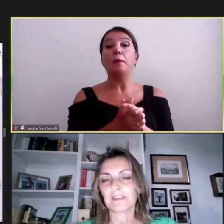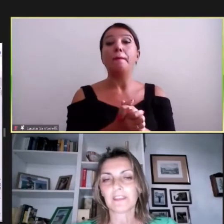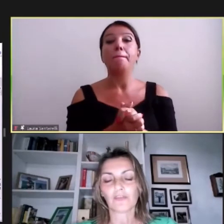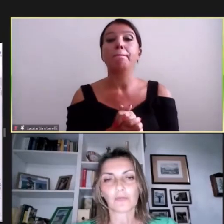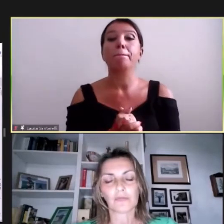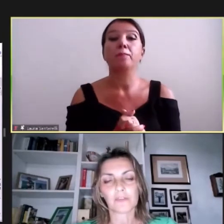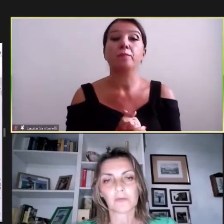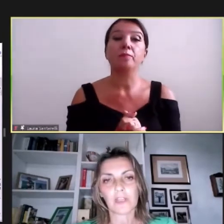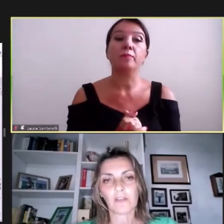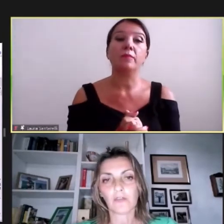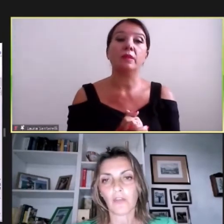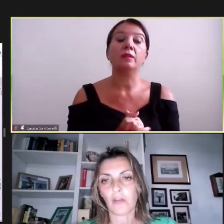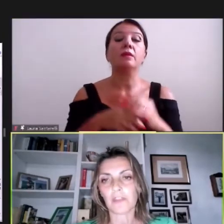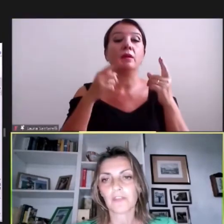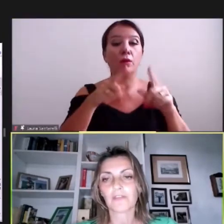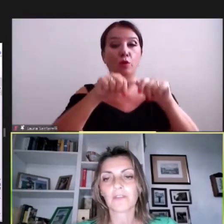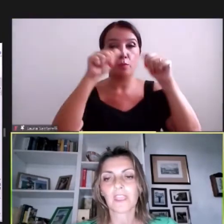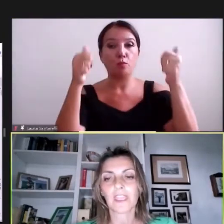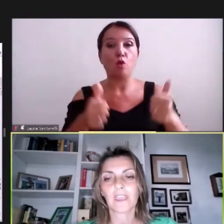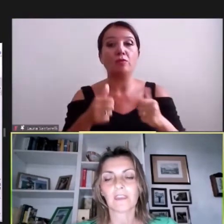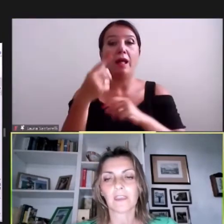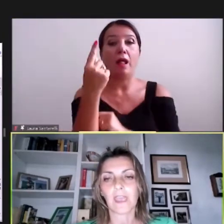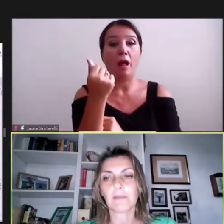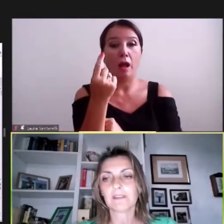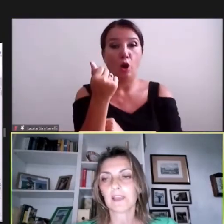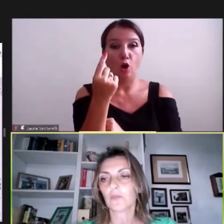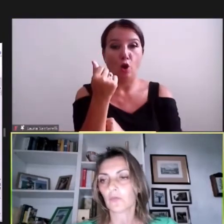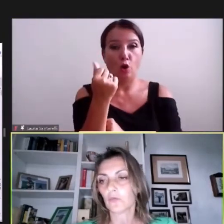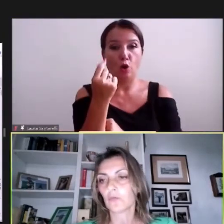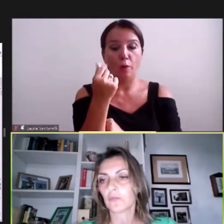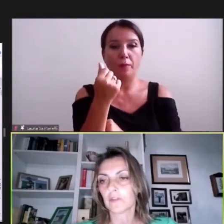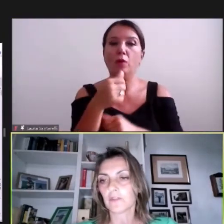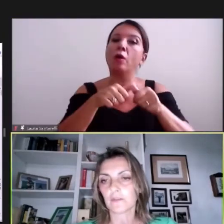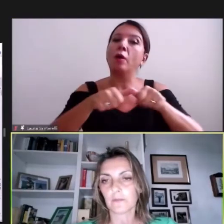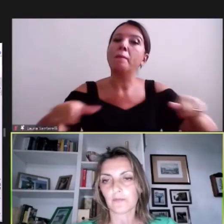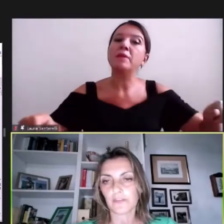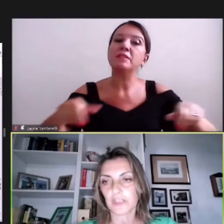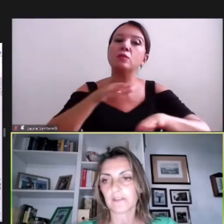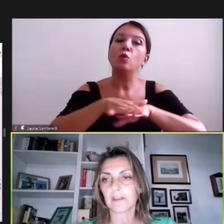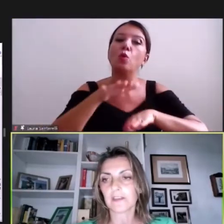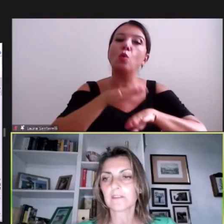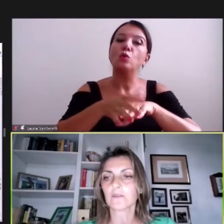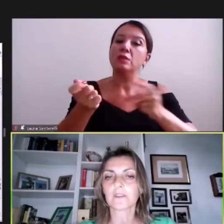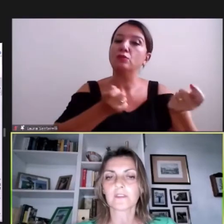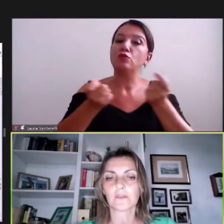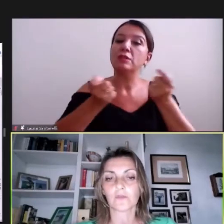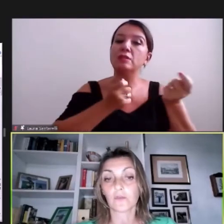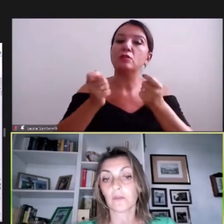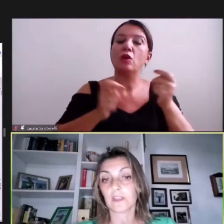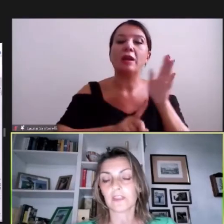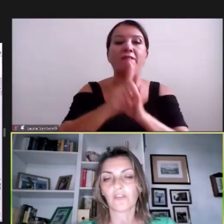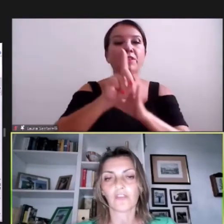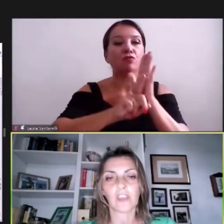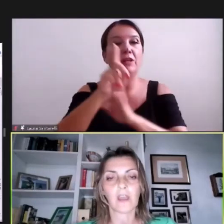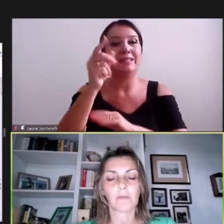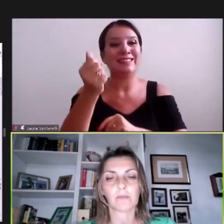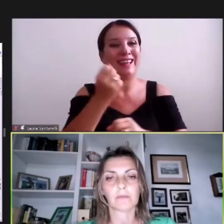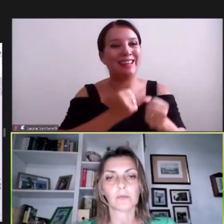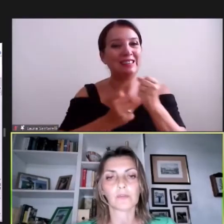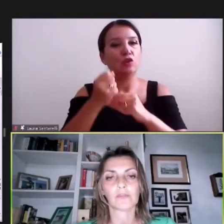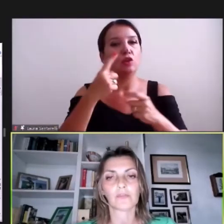il passaggio, questo modello economico che è basato su un uso e una gestione più efficiente delle risorse, non solo